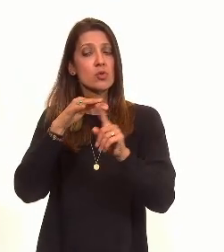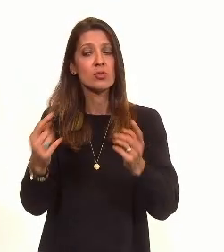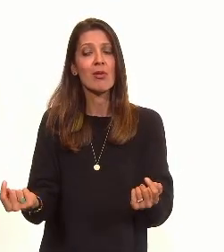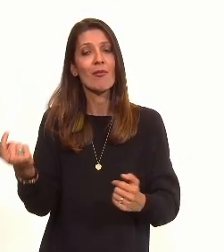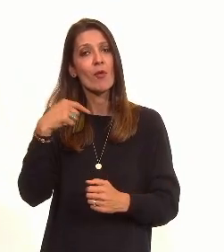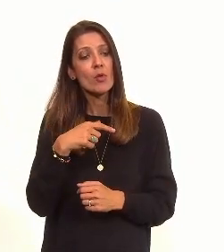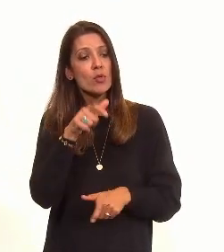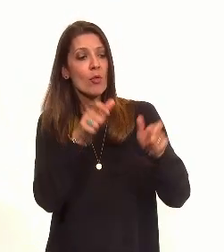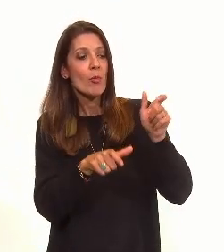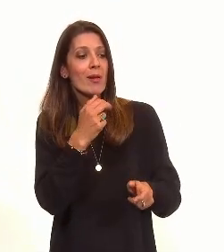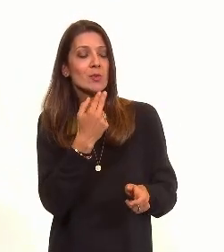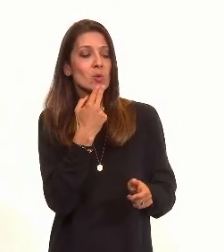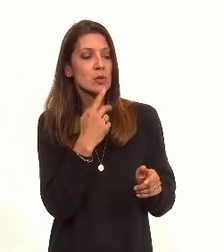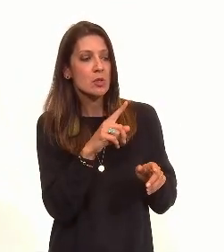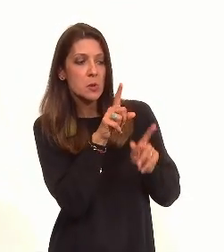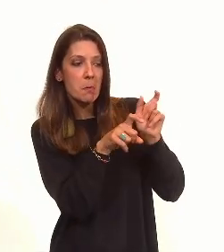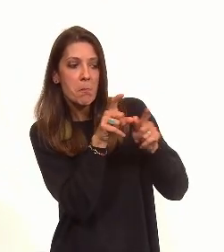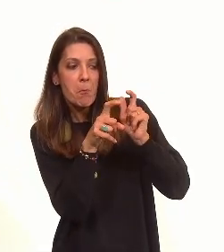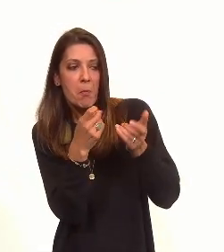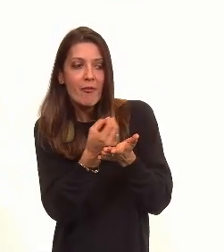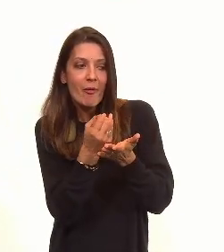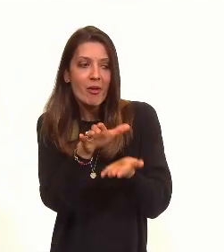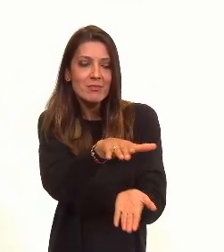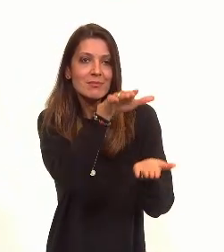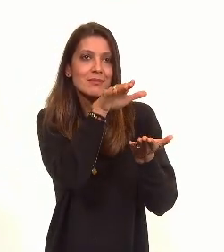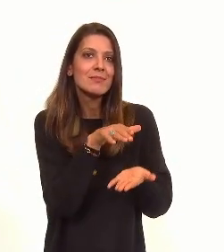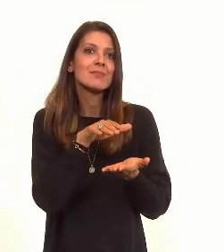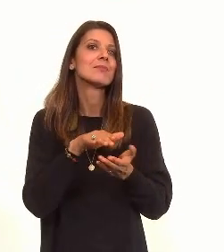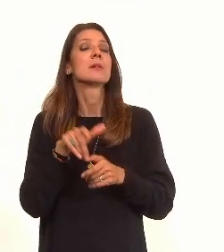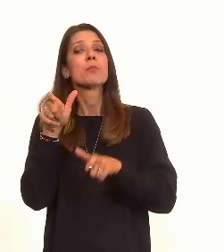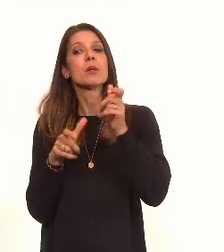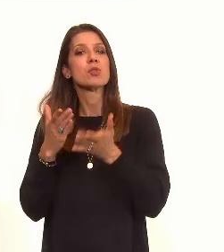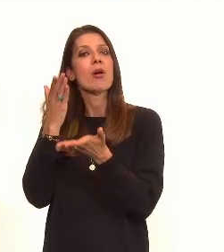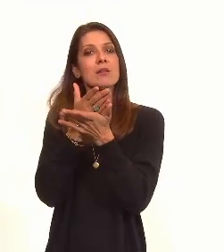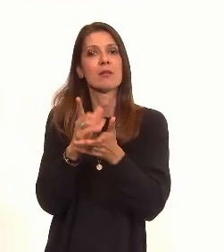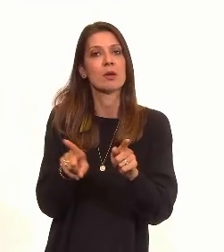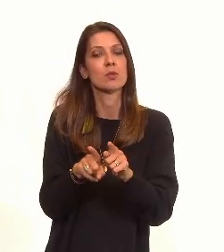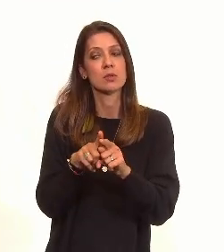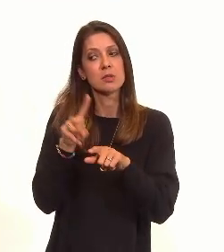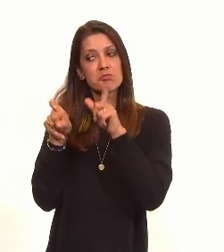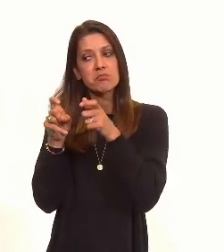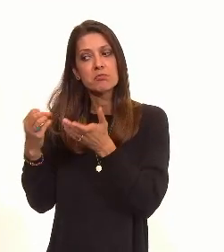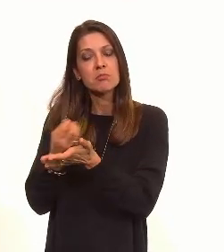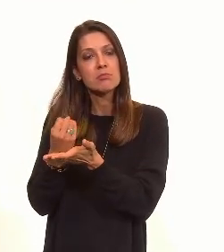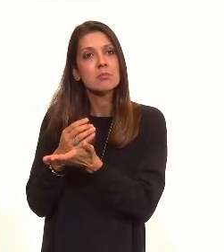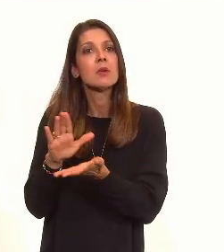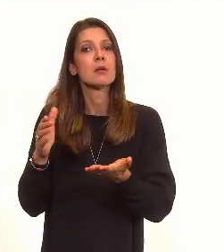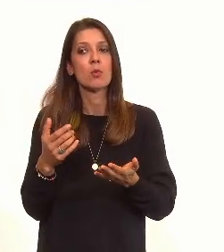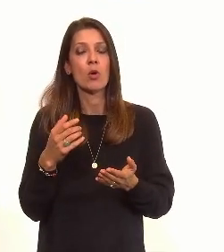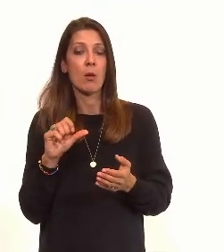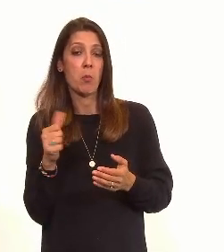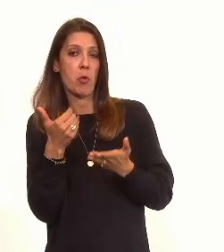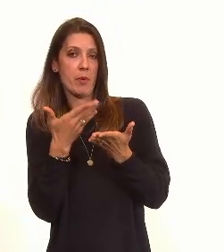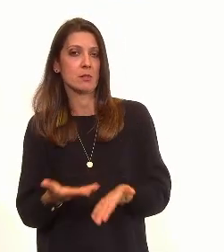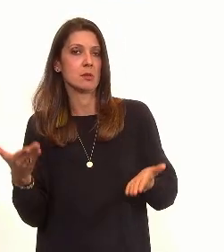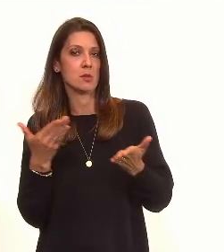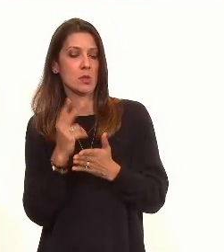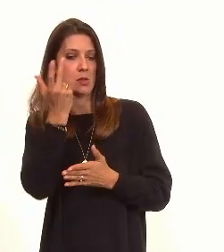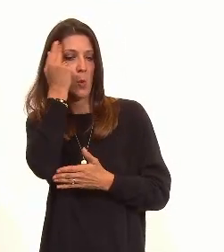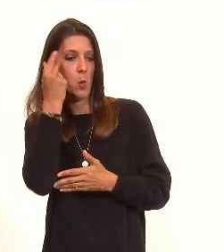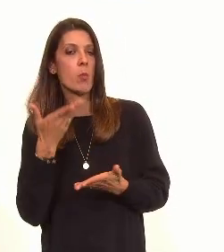nous le présenter rapidement. Alors, on a été accompagné par une agence qui s'appelle l'Agence des Beaux Jours, qui sont des designers du design